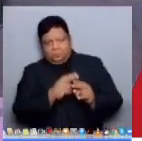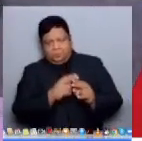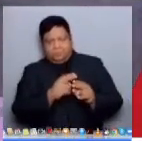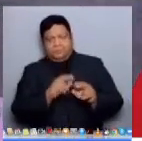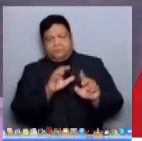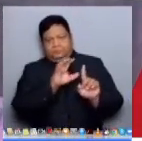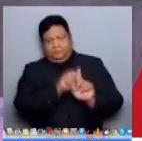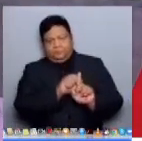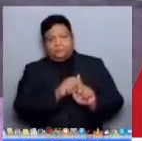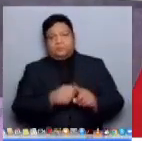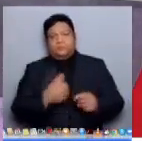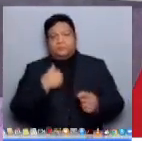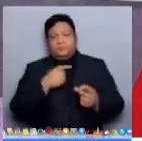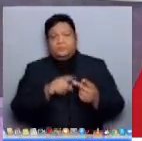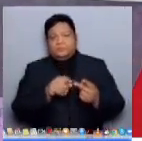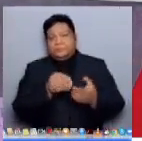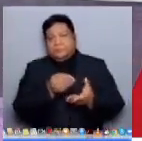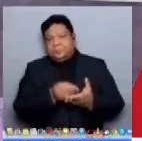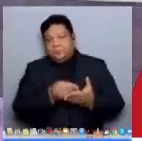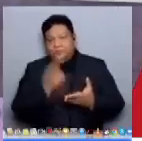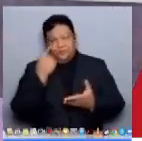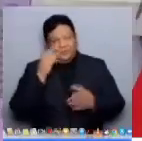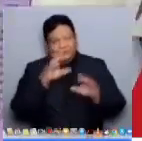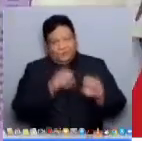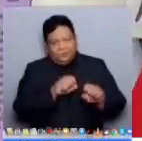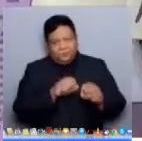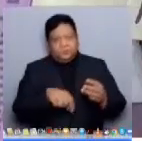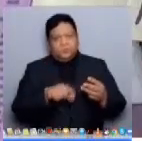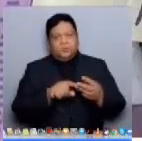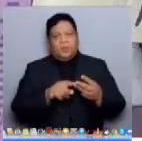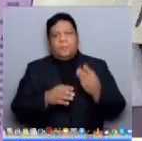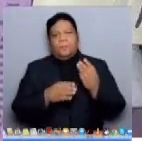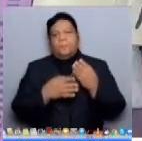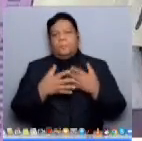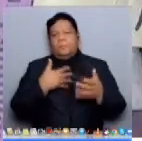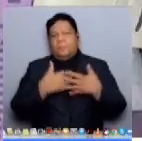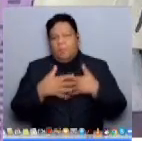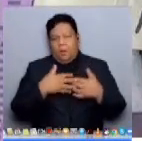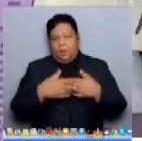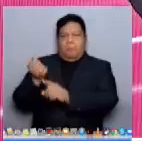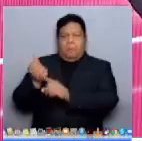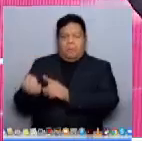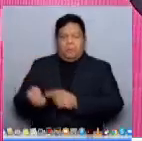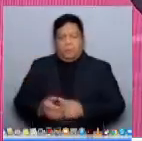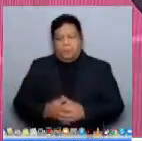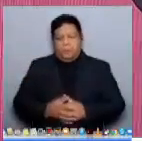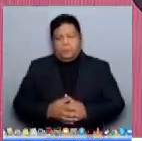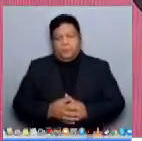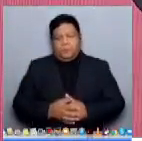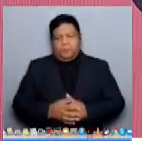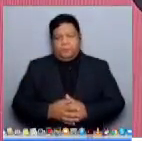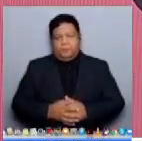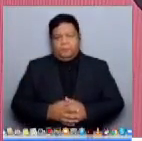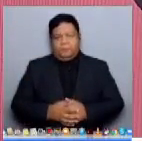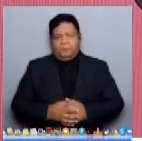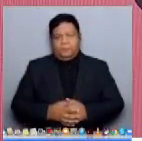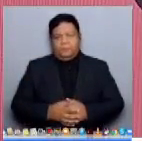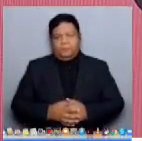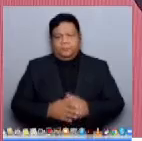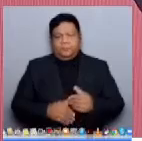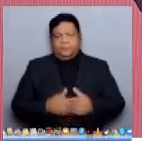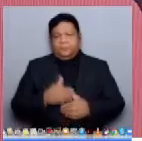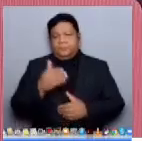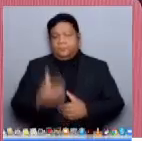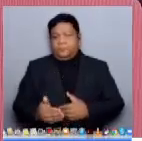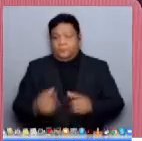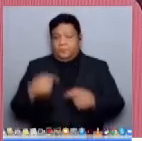isang brown sling bag sa suspect. Walang pahayag ang suspect. Matapos ang 2 taon, muling nagpakitang